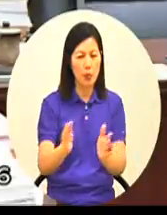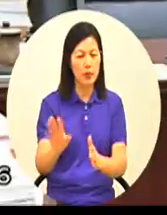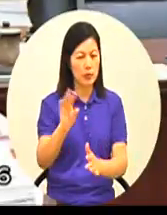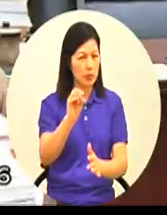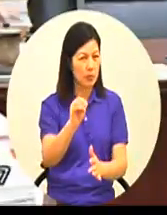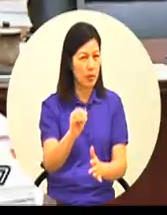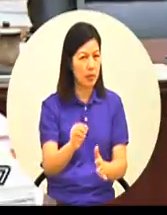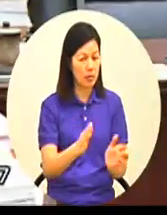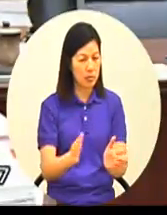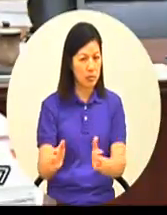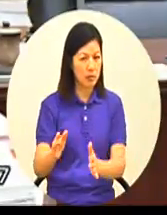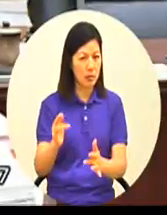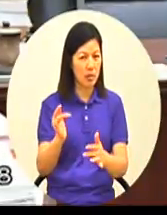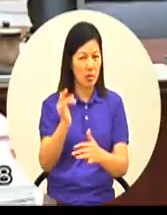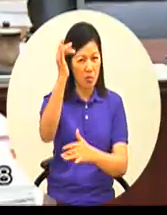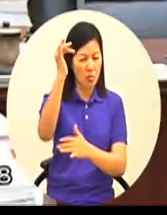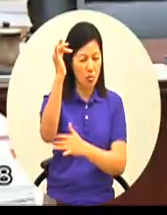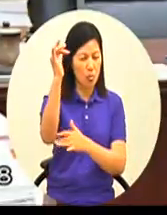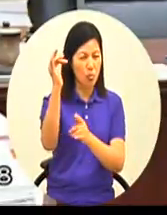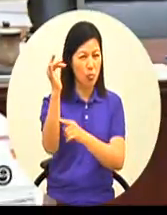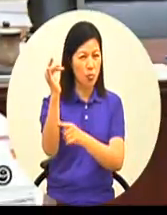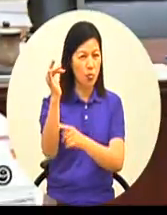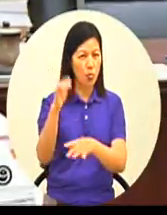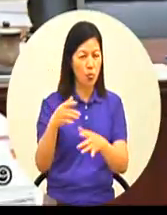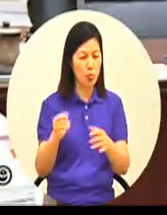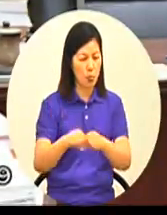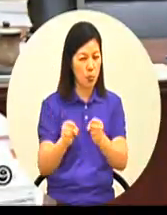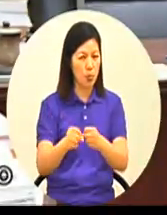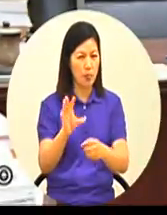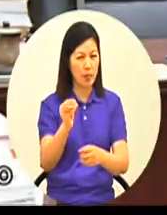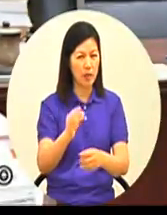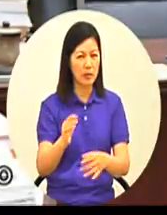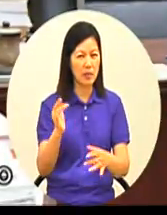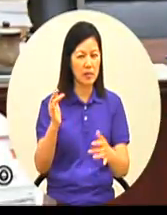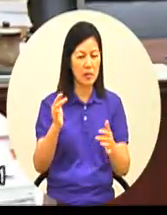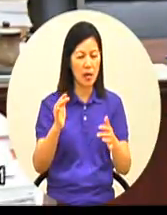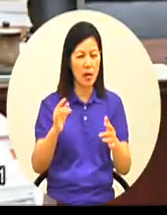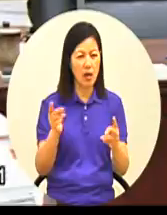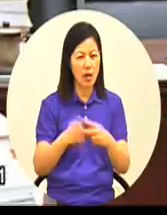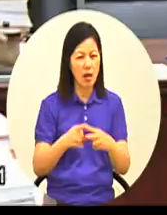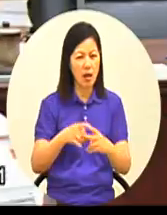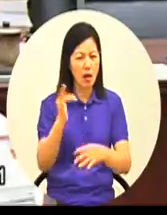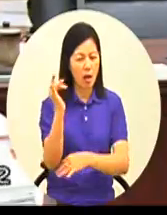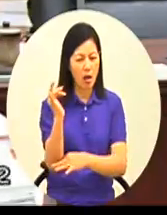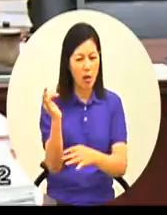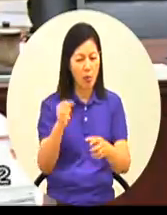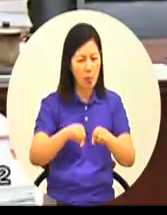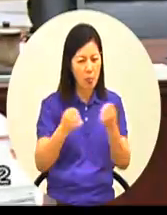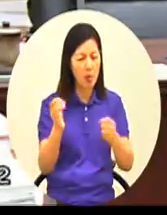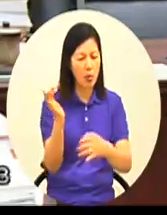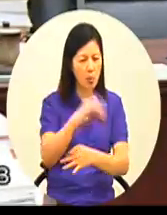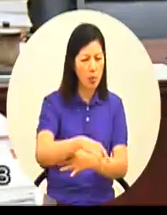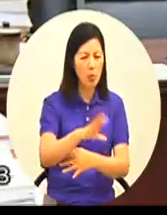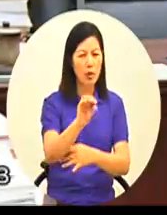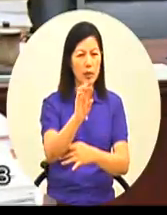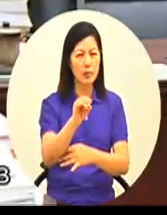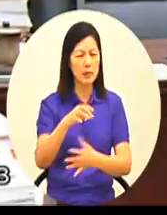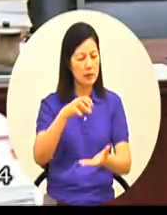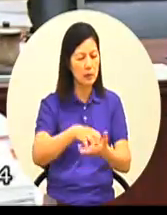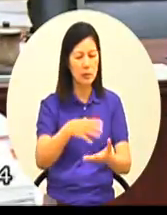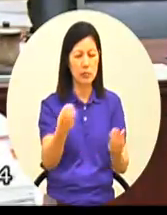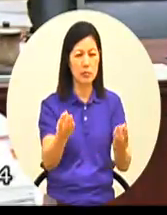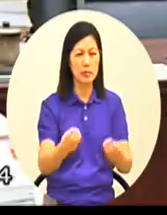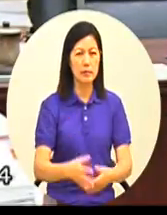有些大树它是没有破坏，但是小树是不是有坏掉还是本来就倒掉，这个我们没有证据不晓